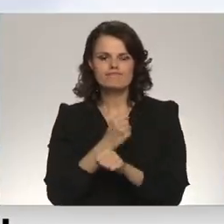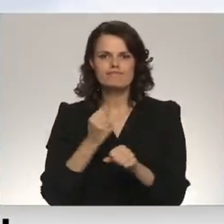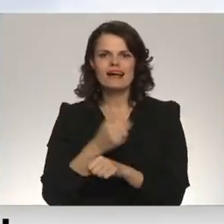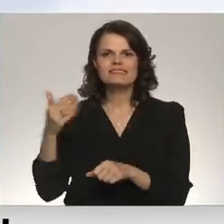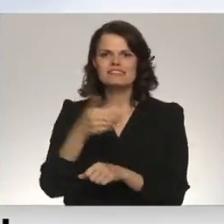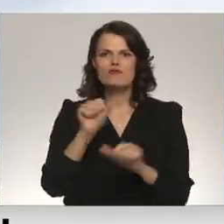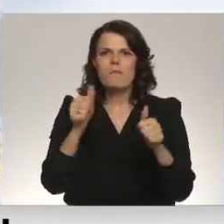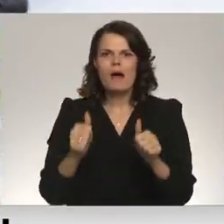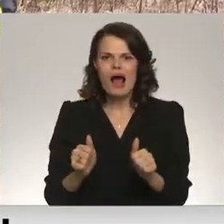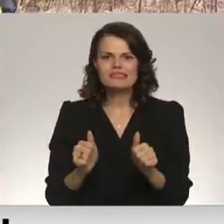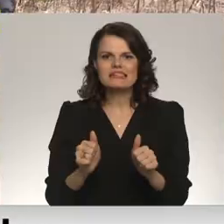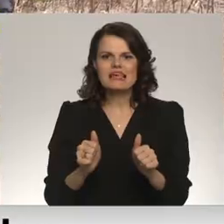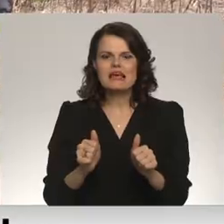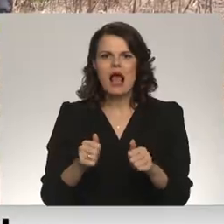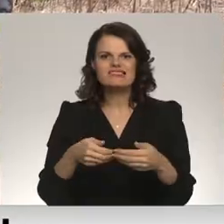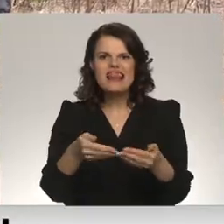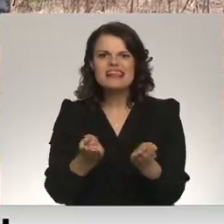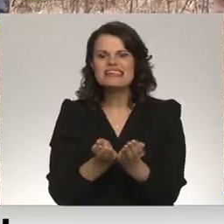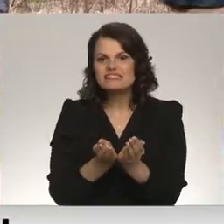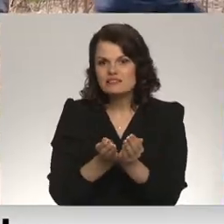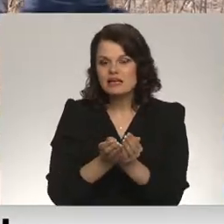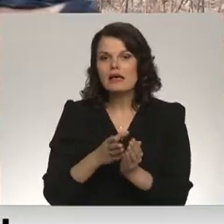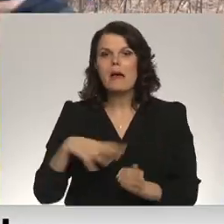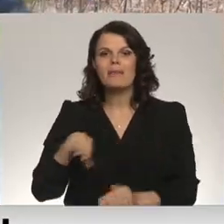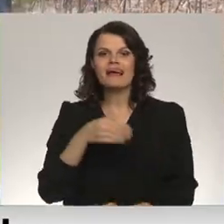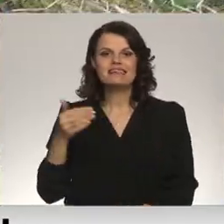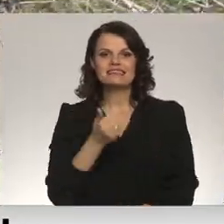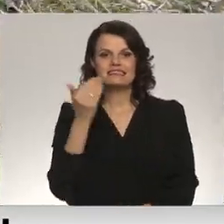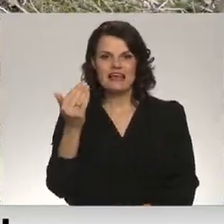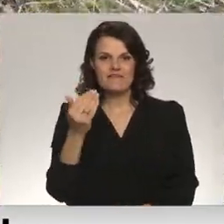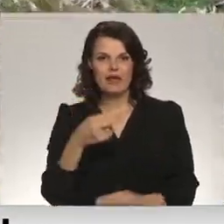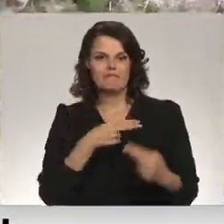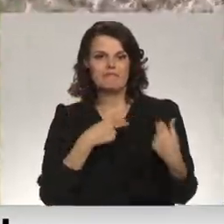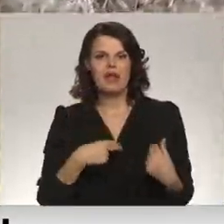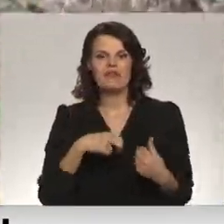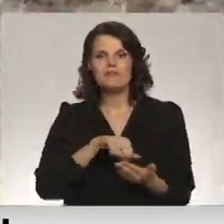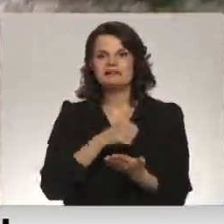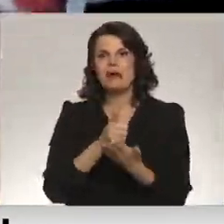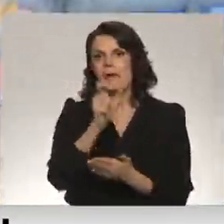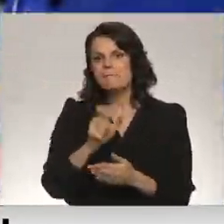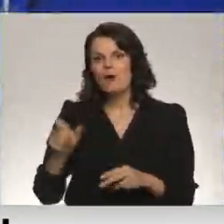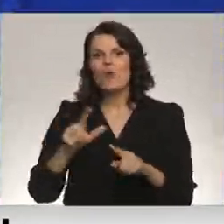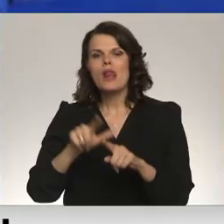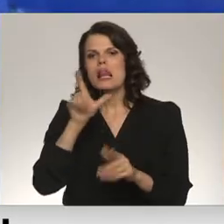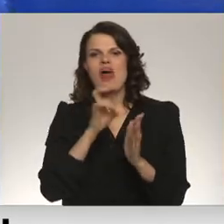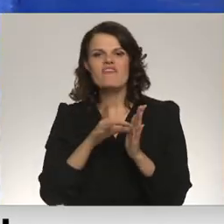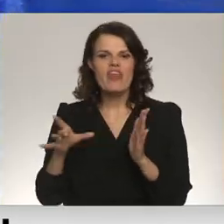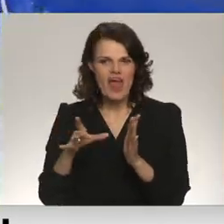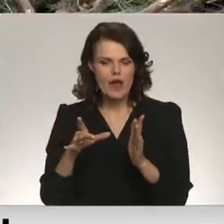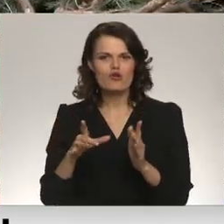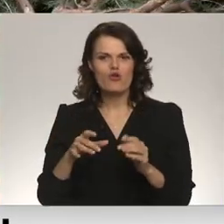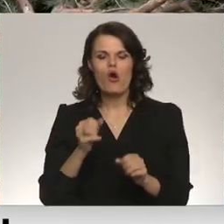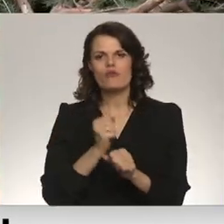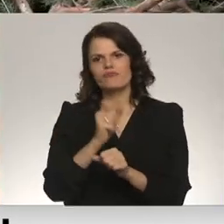līgzdas. Aizvadītajās brīvdienās biedrības Mēs zivīm pārstāvi un akcijas sabiedrības Latvenergo darbinieki ķērās pie